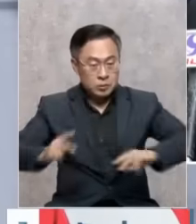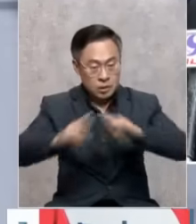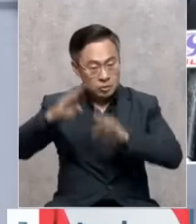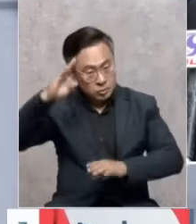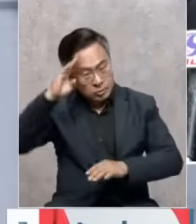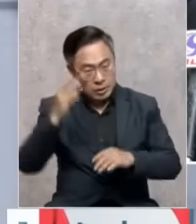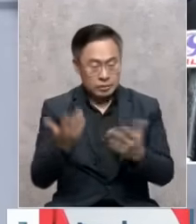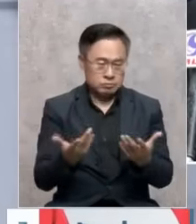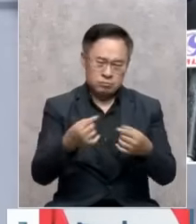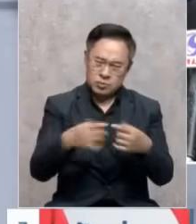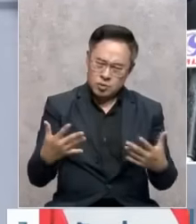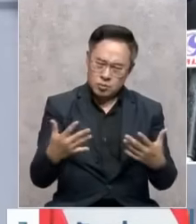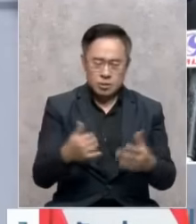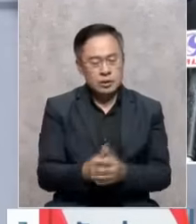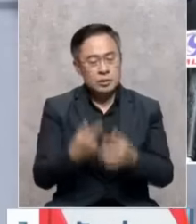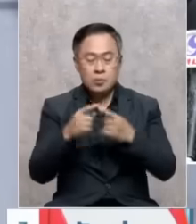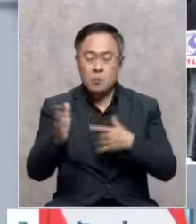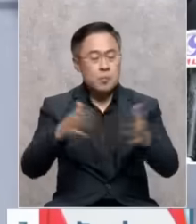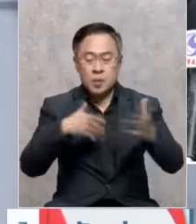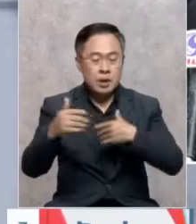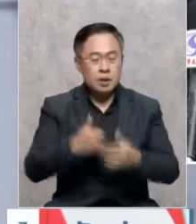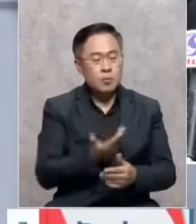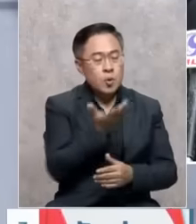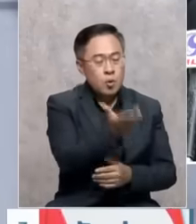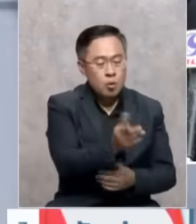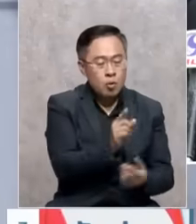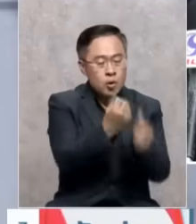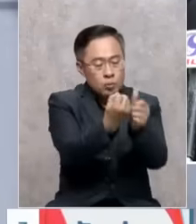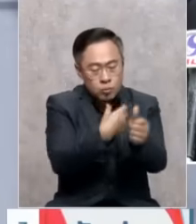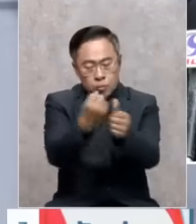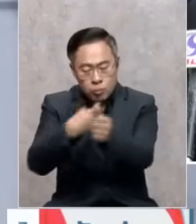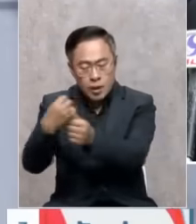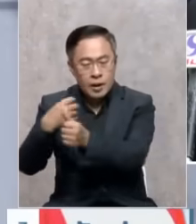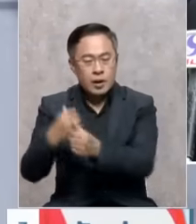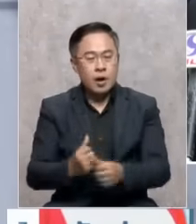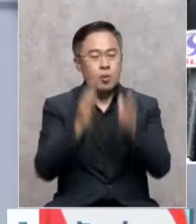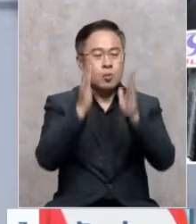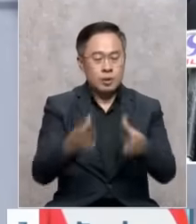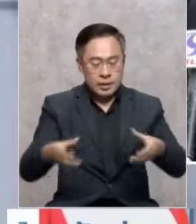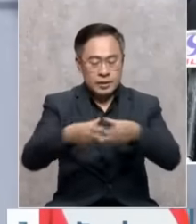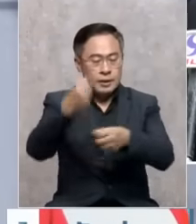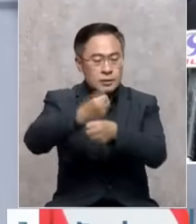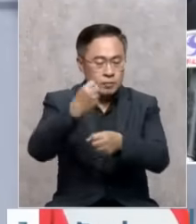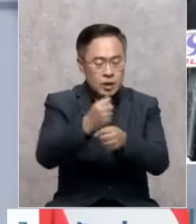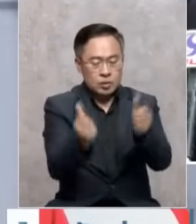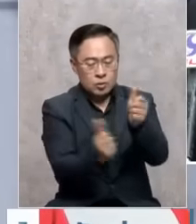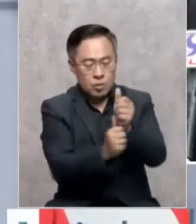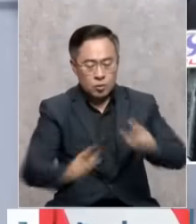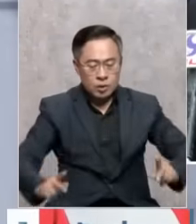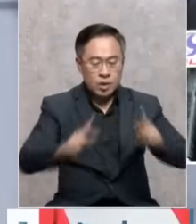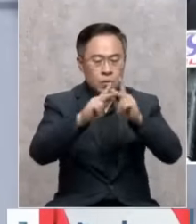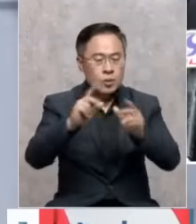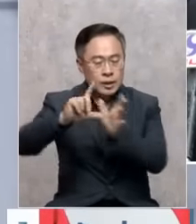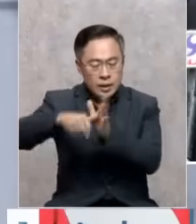ำจากคนที่เคยมีประสบการณ์แล้วก็เอาคนที่เคยผ่านงานมาช่วยทีนี้ก็จับตาต่ออย่าลืมนะเรือดำน้